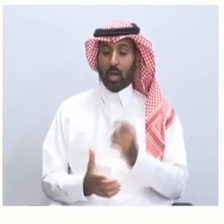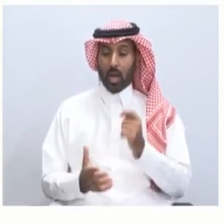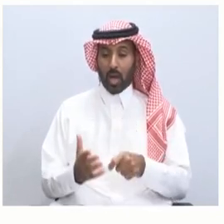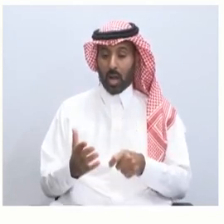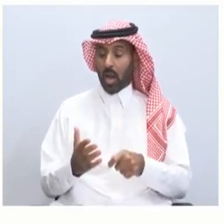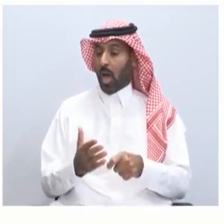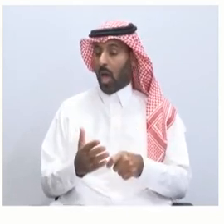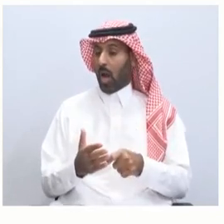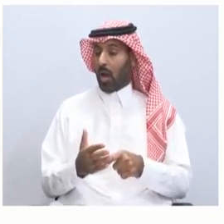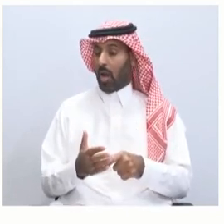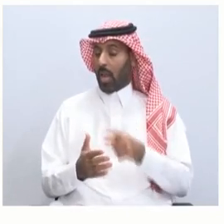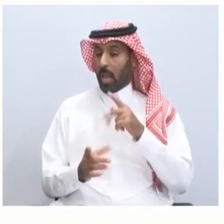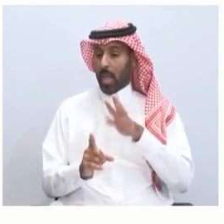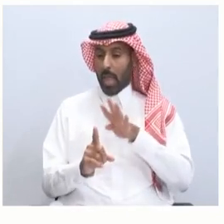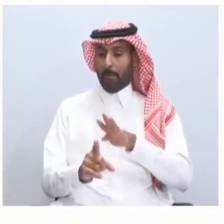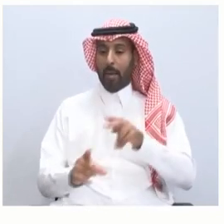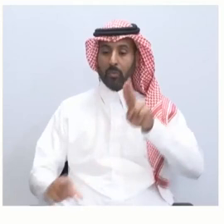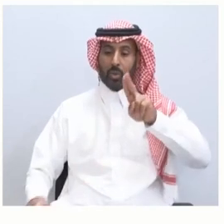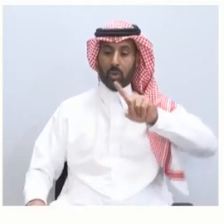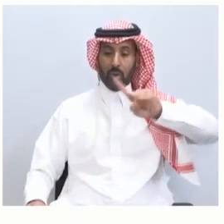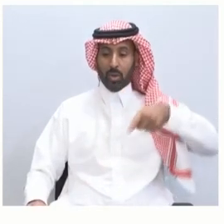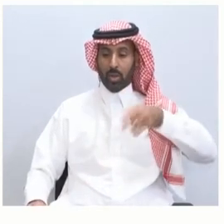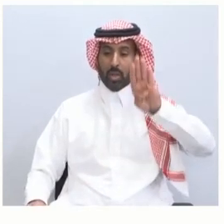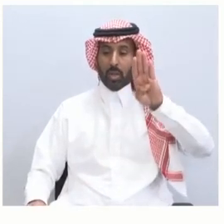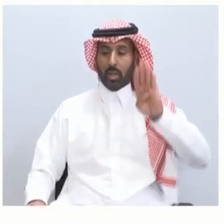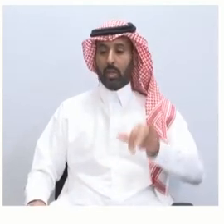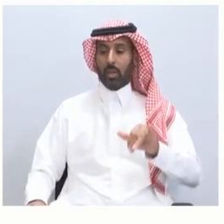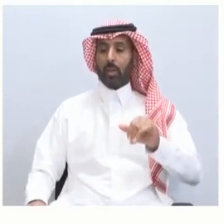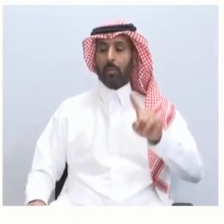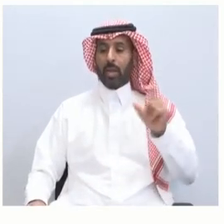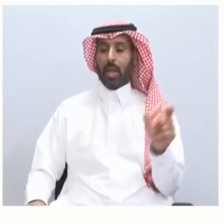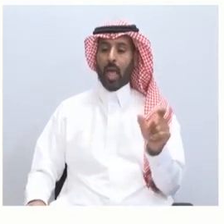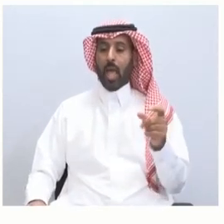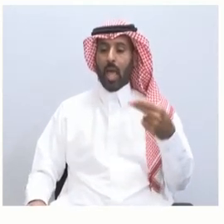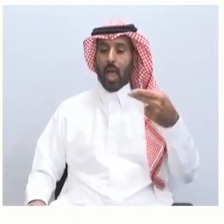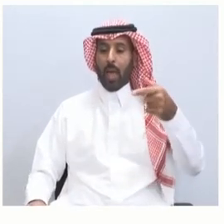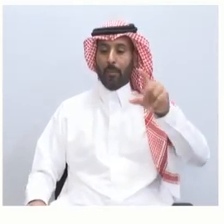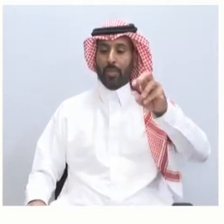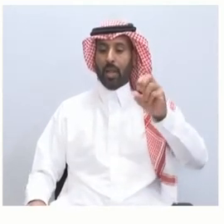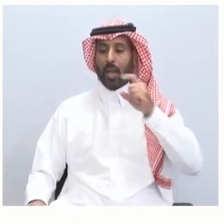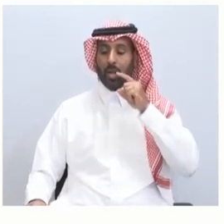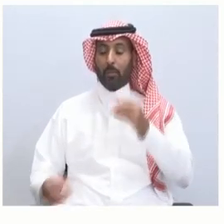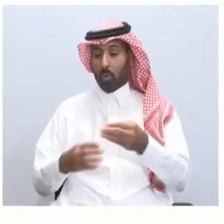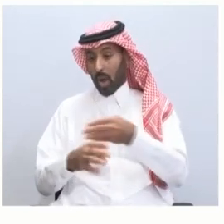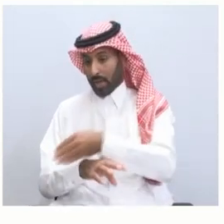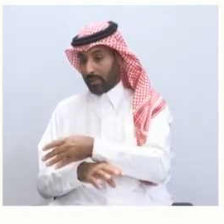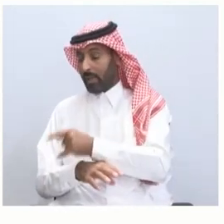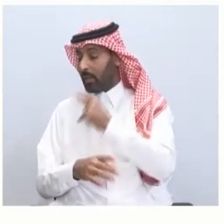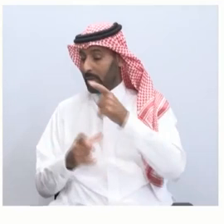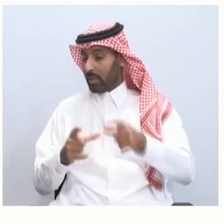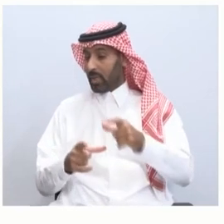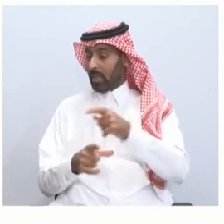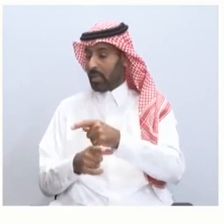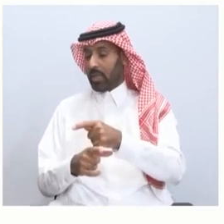الامام تركي بن عبد الله مغادره الدرعيه لماذا حتى لا